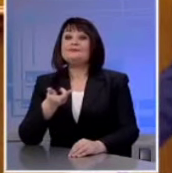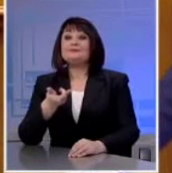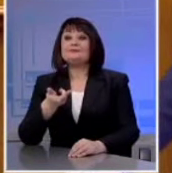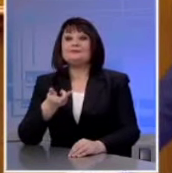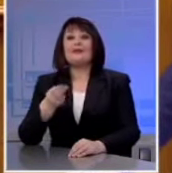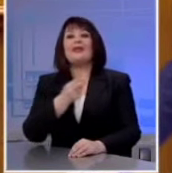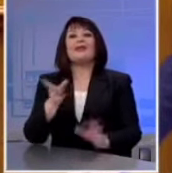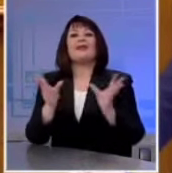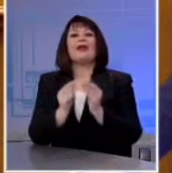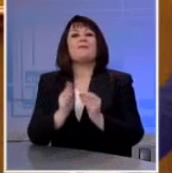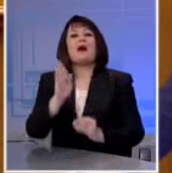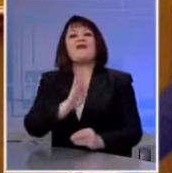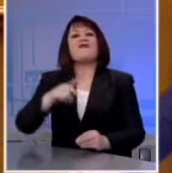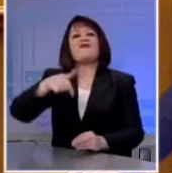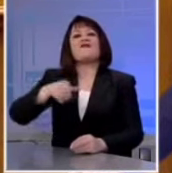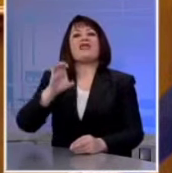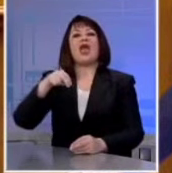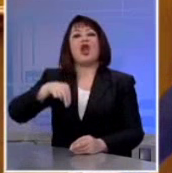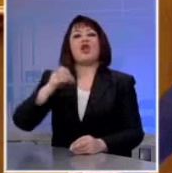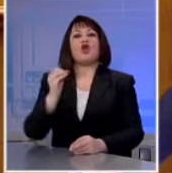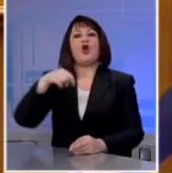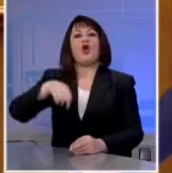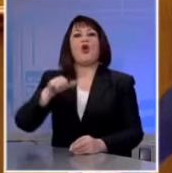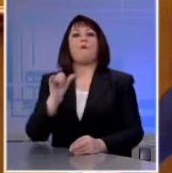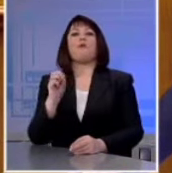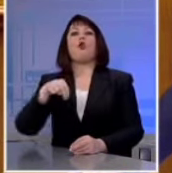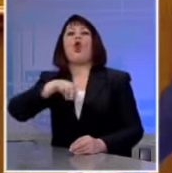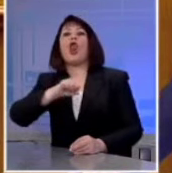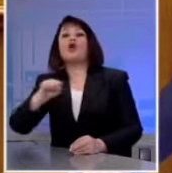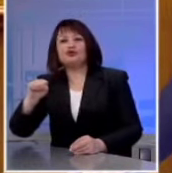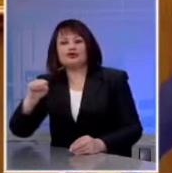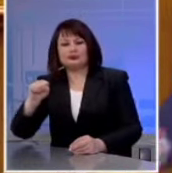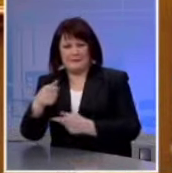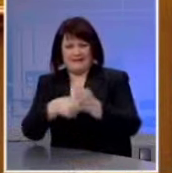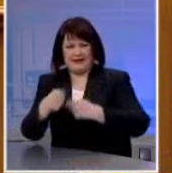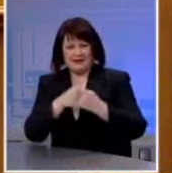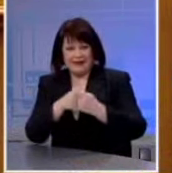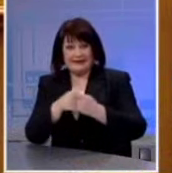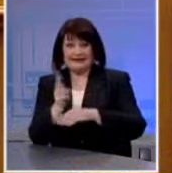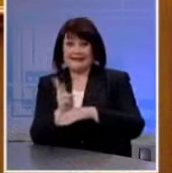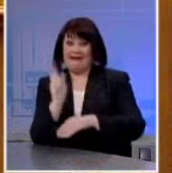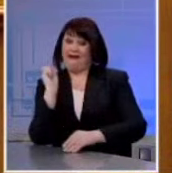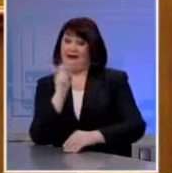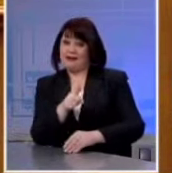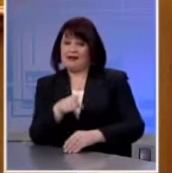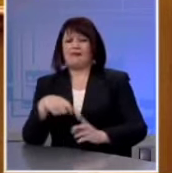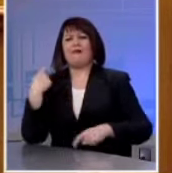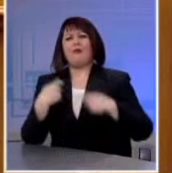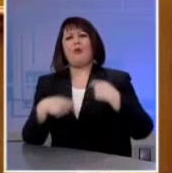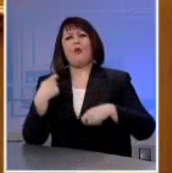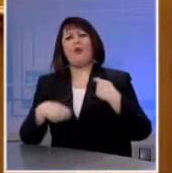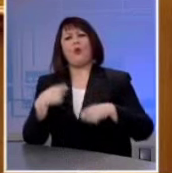για την υπόθεση Βιεννόπουλου, έχει ήδη εγγράφως διαμαρτυρηθεί